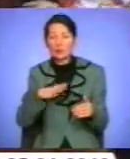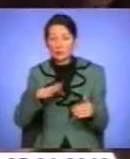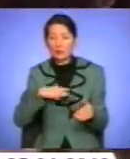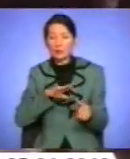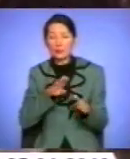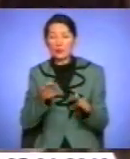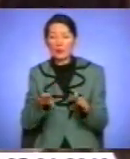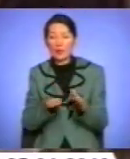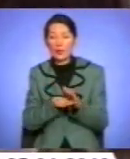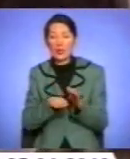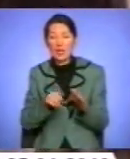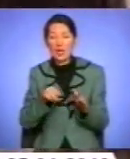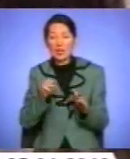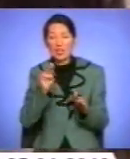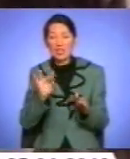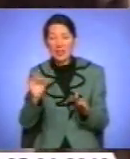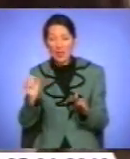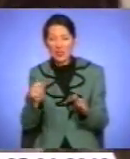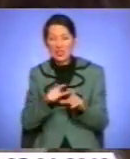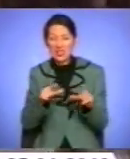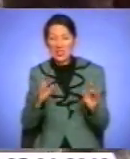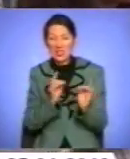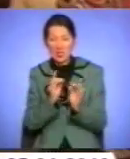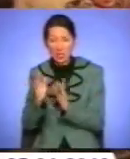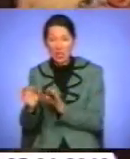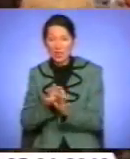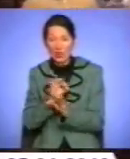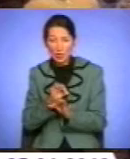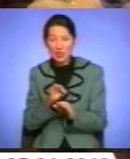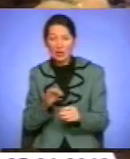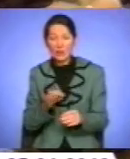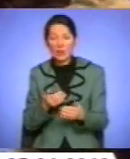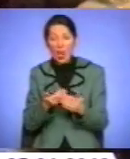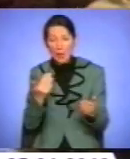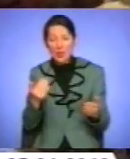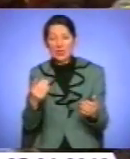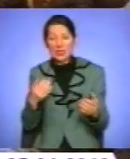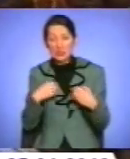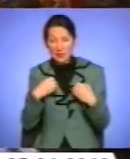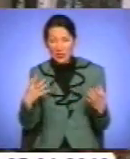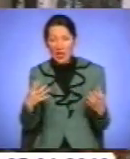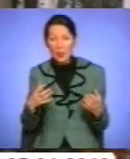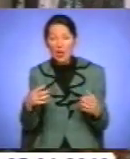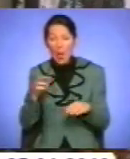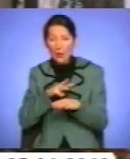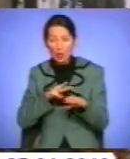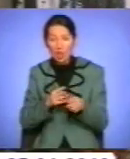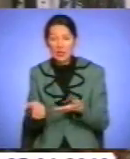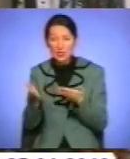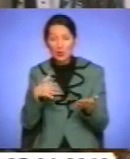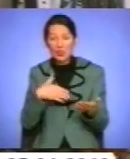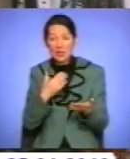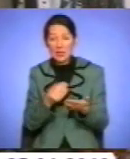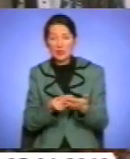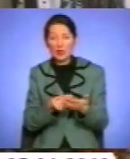шкіл-інтернатів та сиротинців Тернопільщини. А напередодні новорічно-різдвяних свят співробітники обласного управління МВС запросили своїх підшефних до